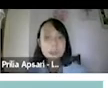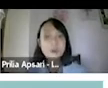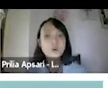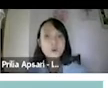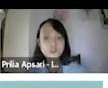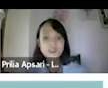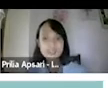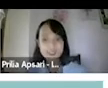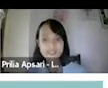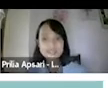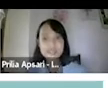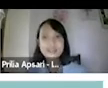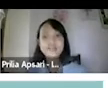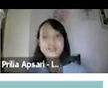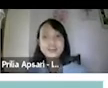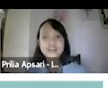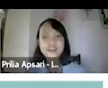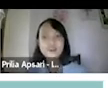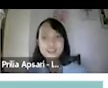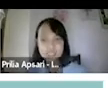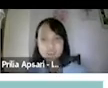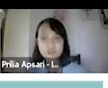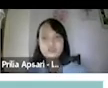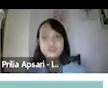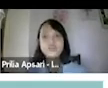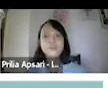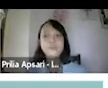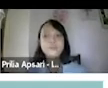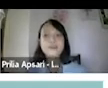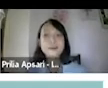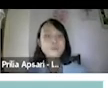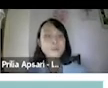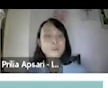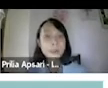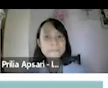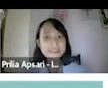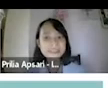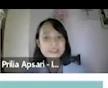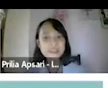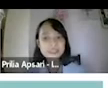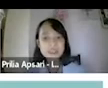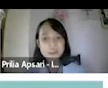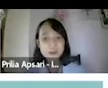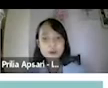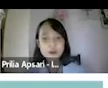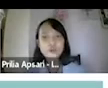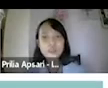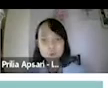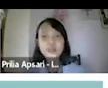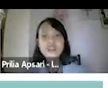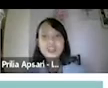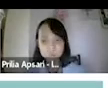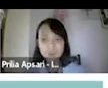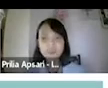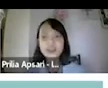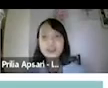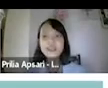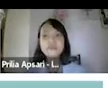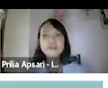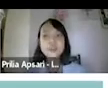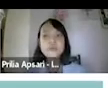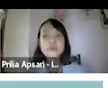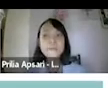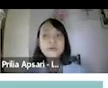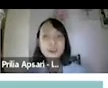tobacco control lain dan International Ridho konsorsium Beliau juga merupakan pendiri Indonesian tobacco control Network